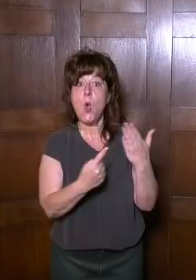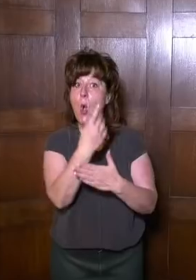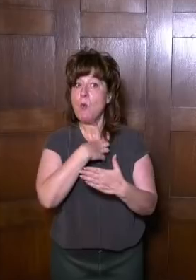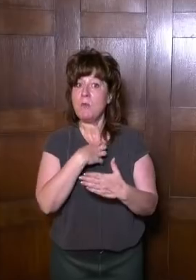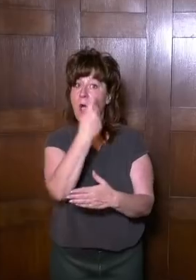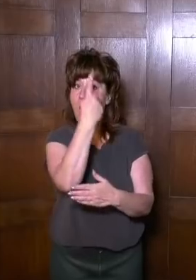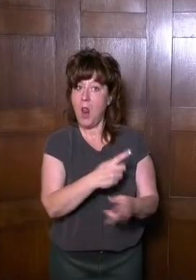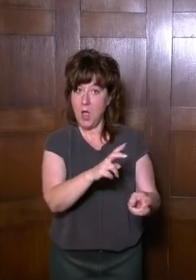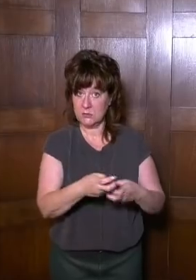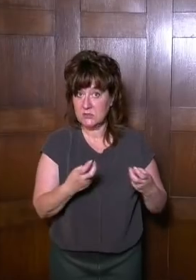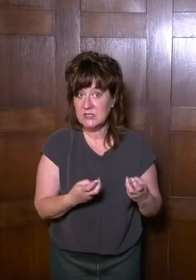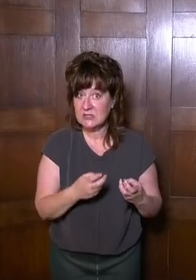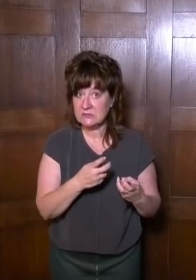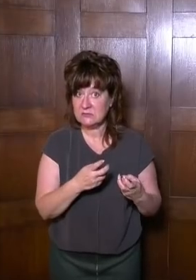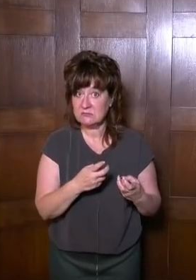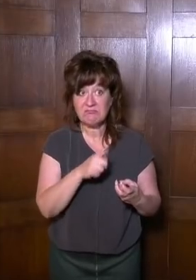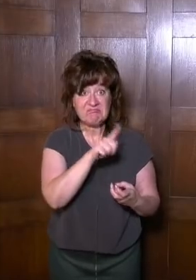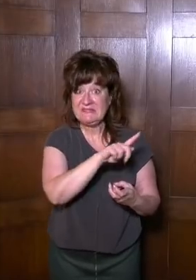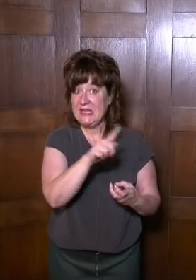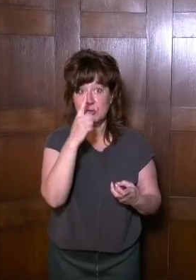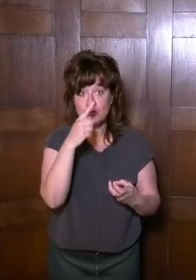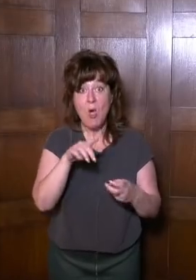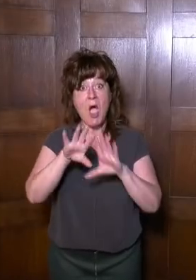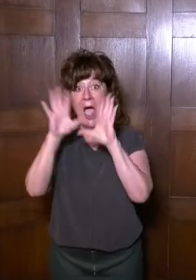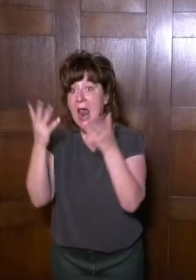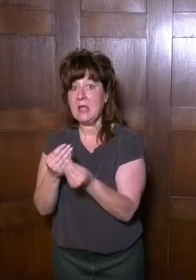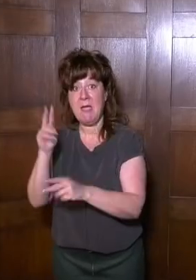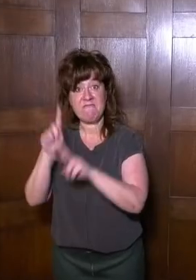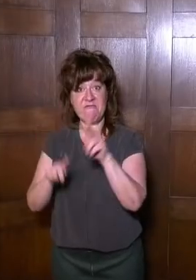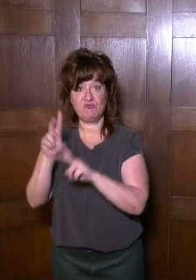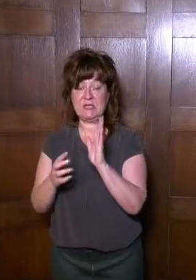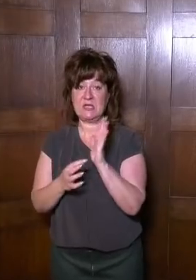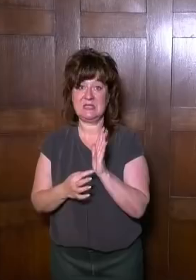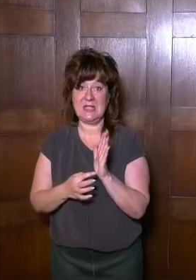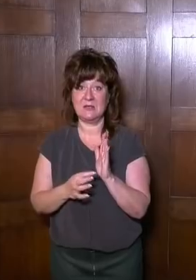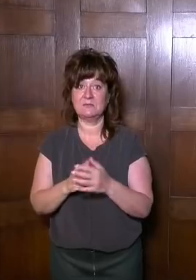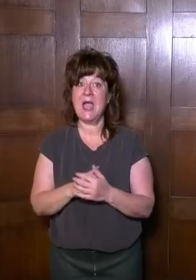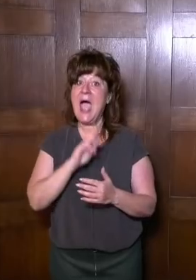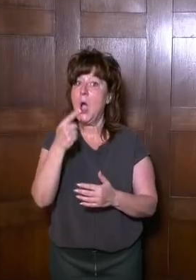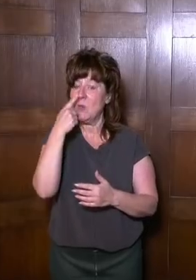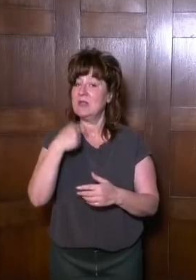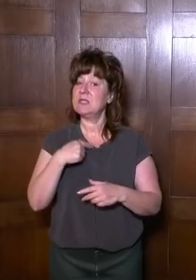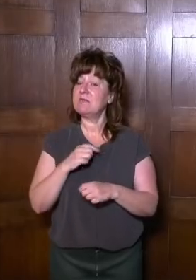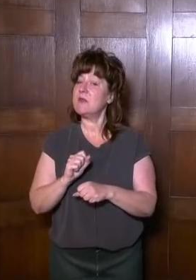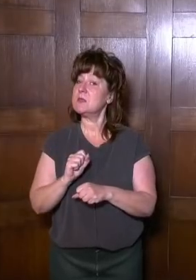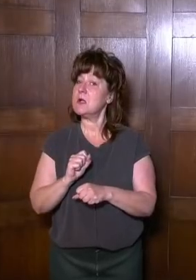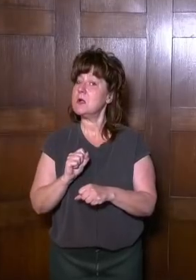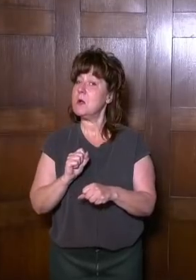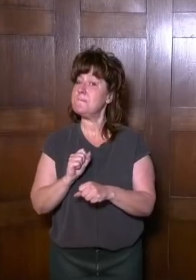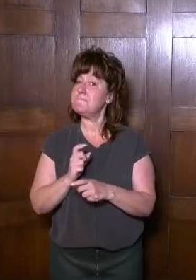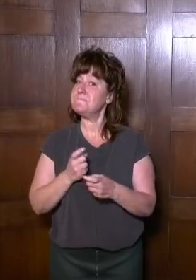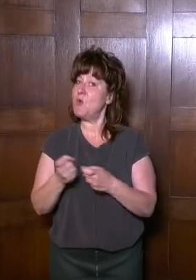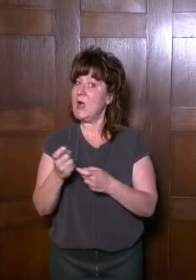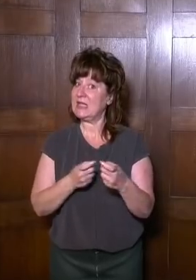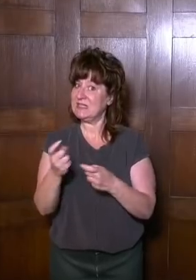eben allgemein bei den Dingen. Und ich möchte da gleich anschließen, auch wenn es etwas provokativ ist, das ist jetzt der Punkt, den